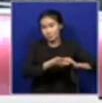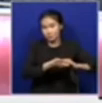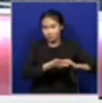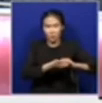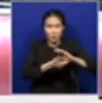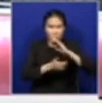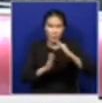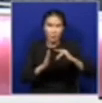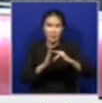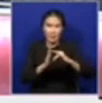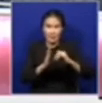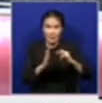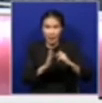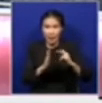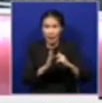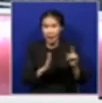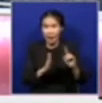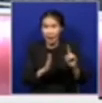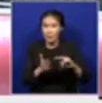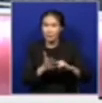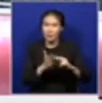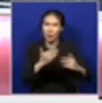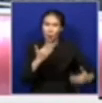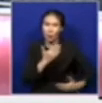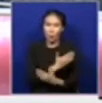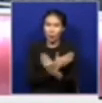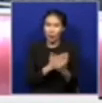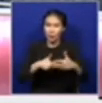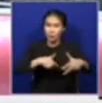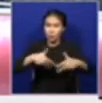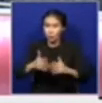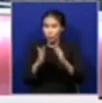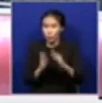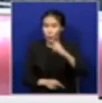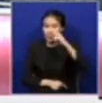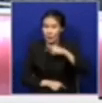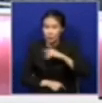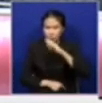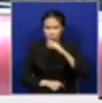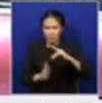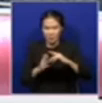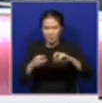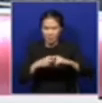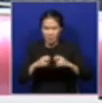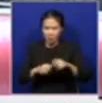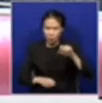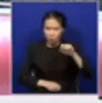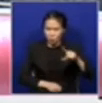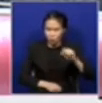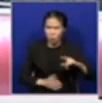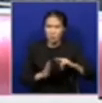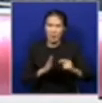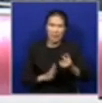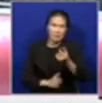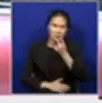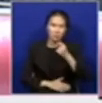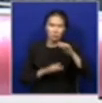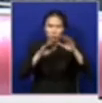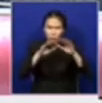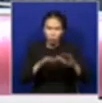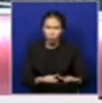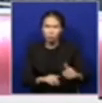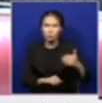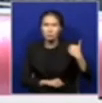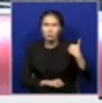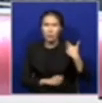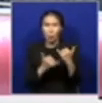าที่จะเพิ่มโอกาสให้คนไทยได้ใช้ยาในยามฉุกเฉินน้อยลงครับวันนี้โ